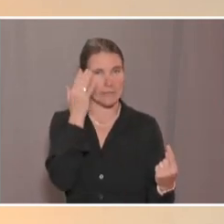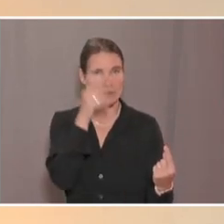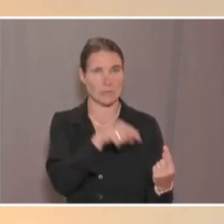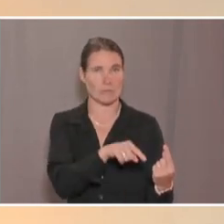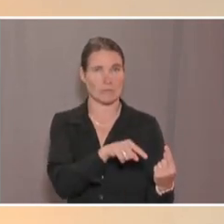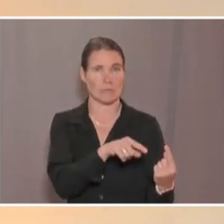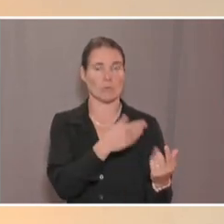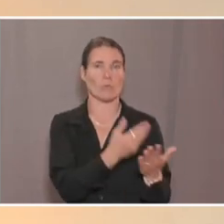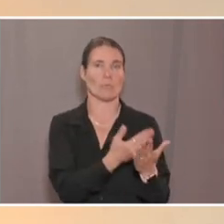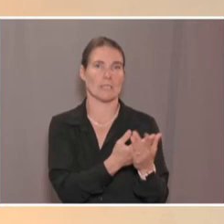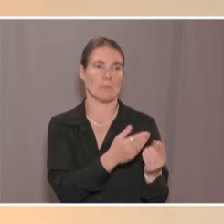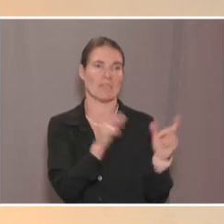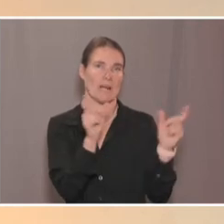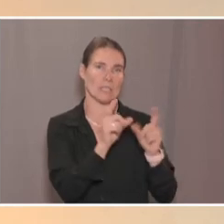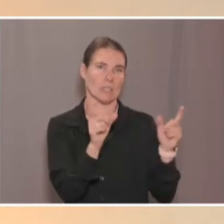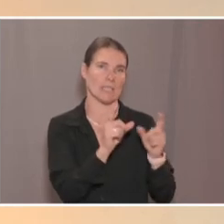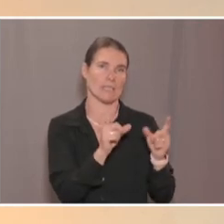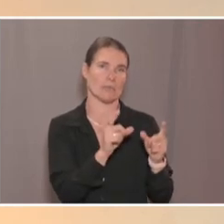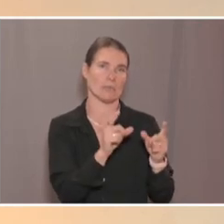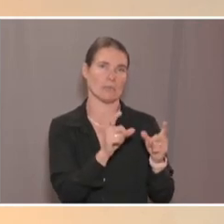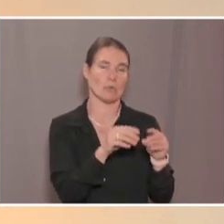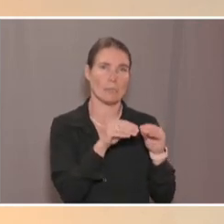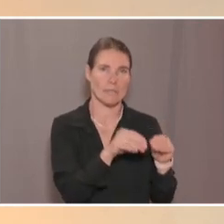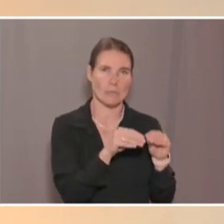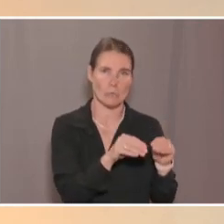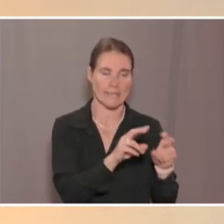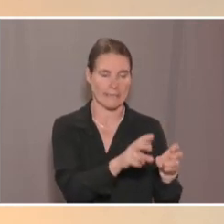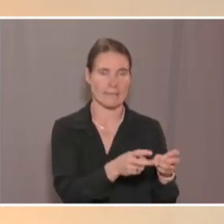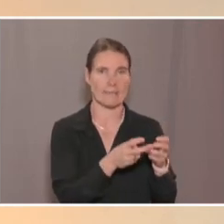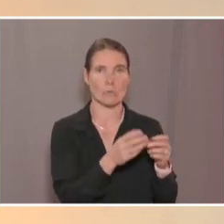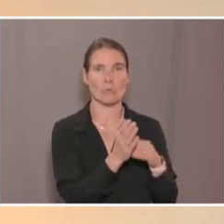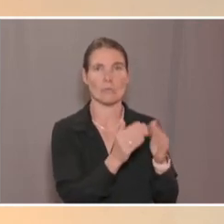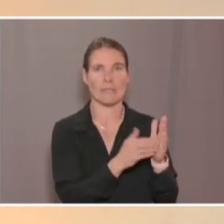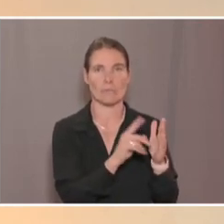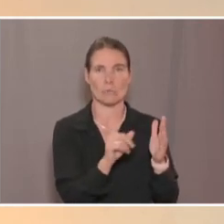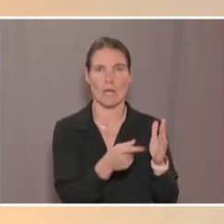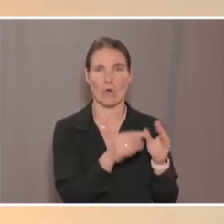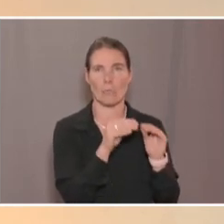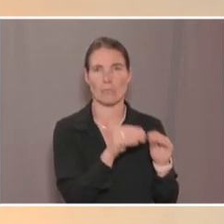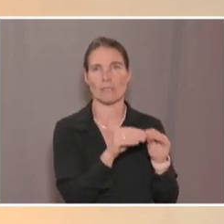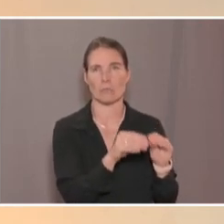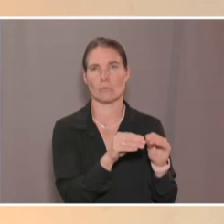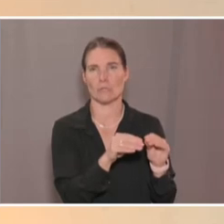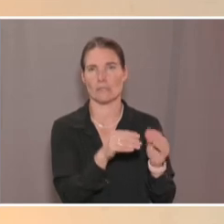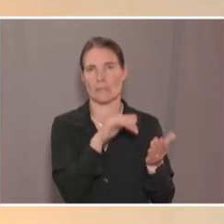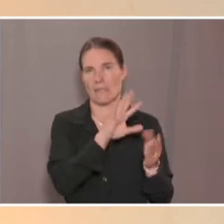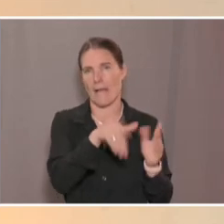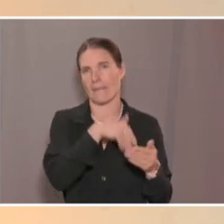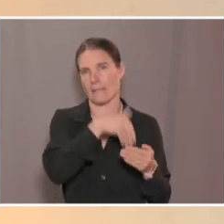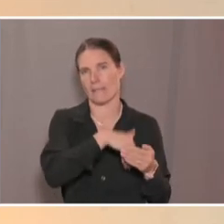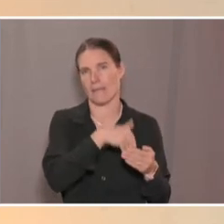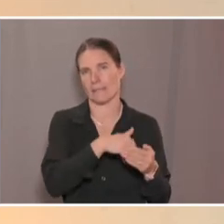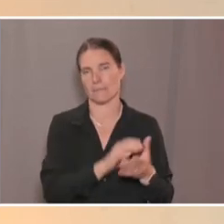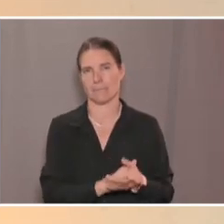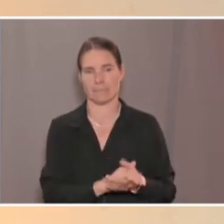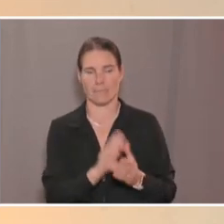wurden beispielsweise Veranstaltungen zur Geschichte der Pädagogik, Erziehungssystem oder auch pädagogischen Problemen der Gegenwart angeboten.